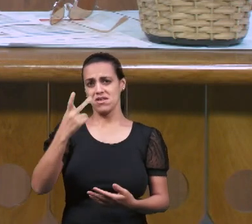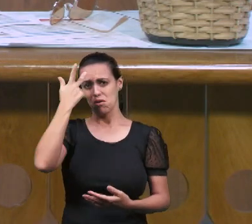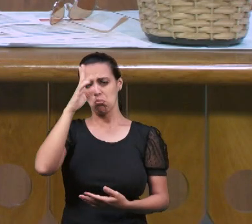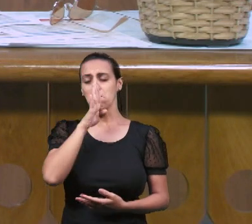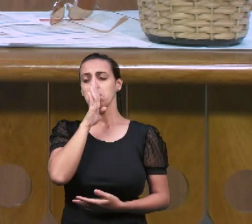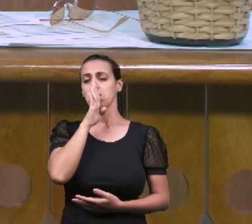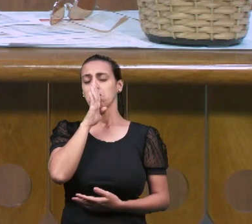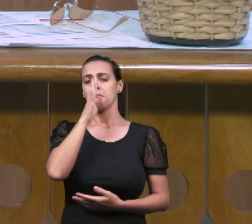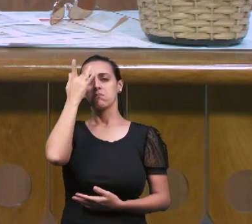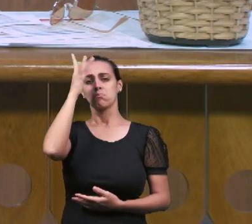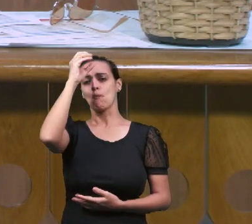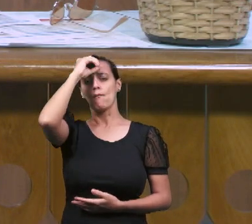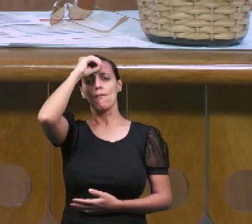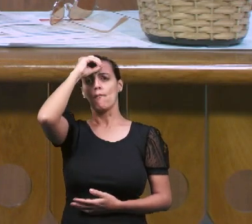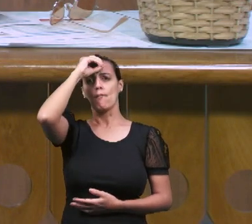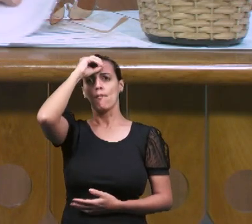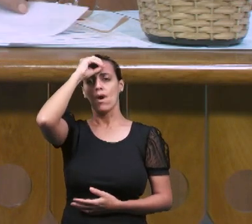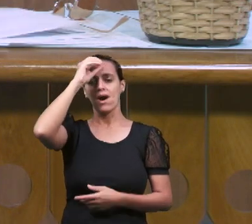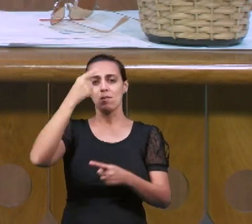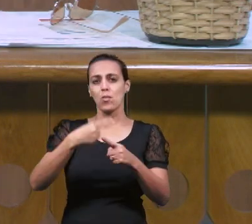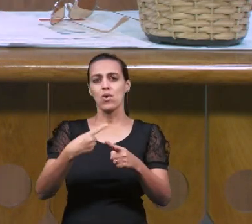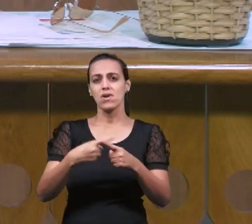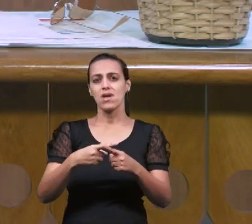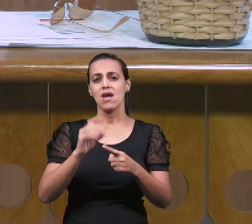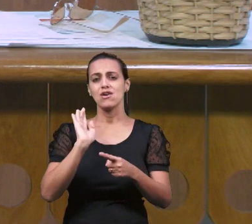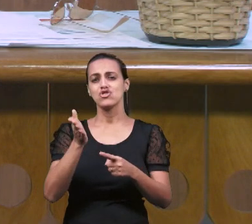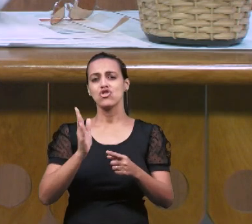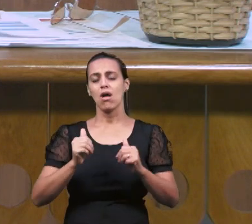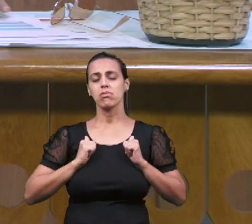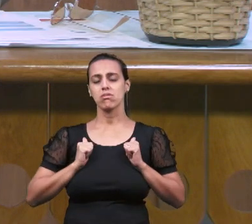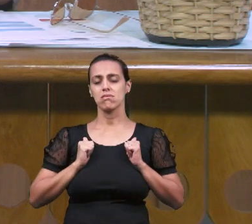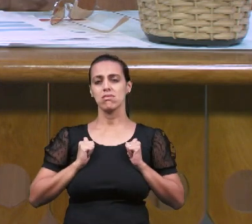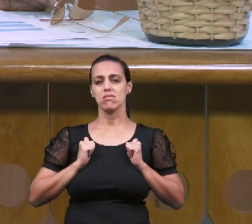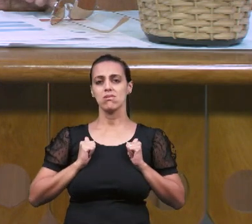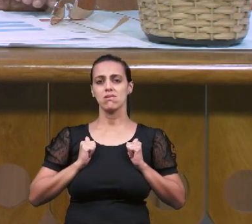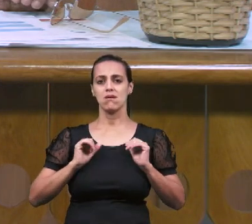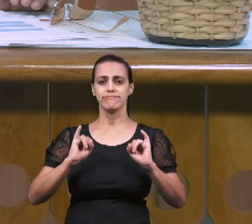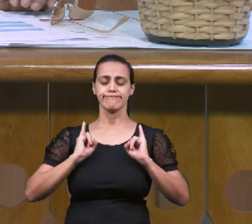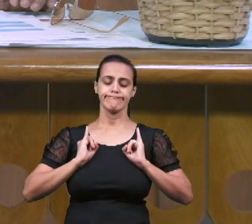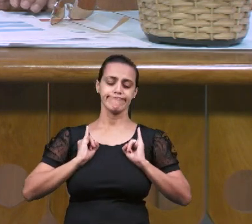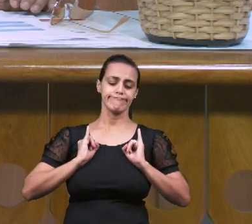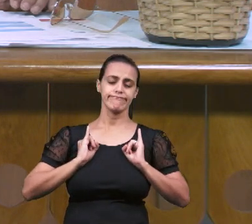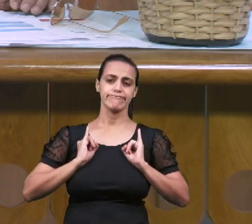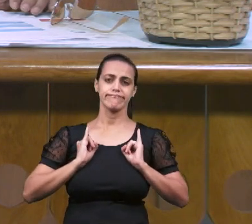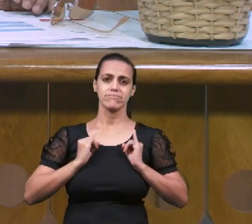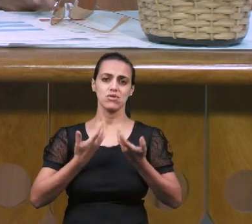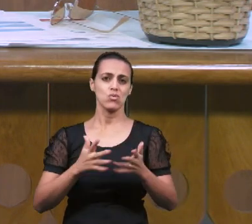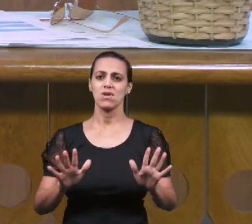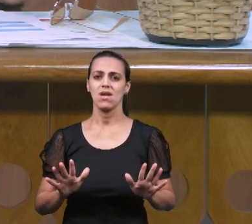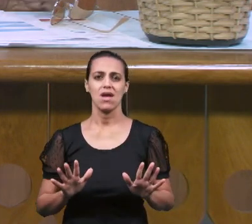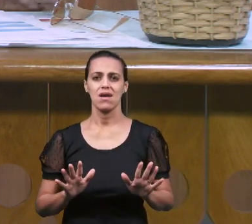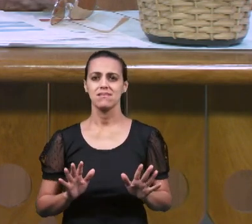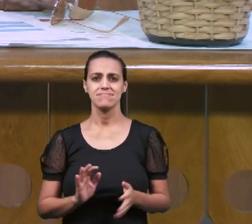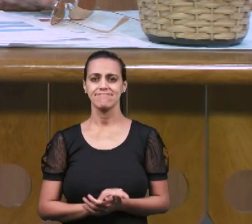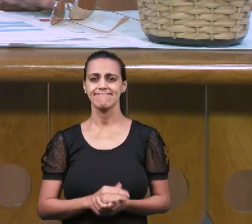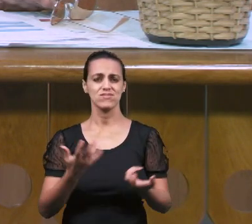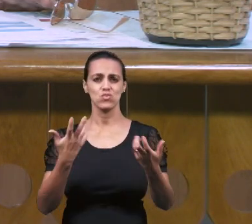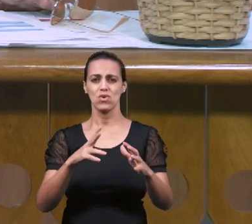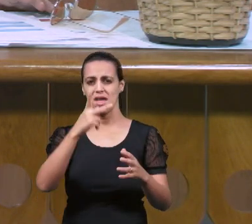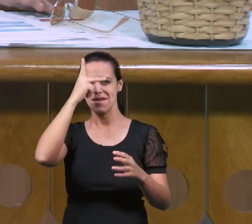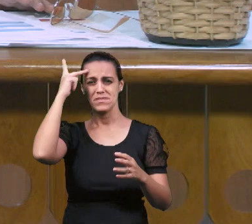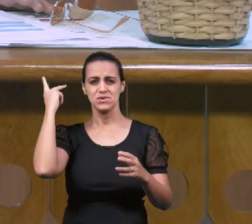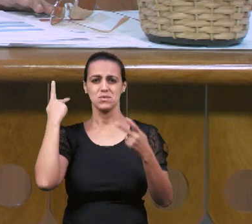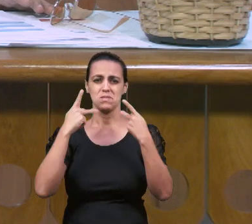pas répondre, n'est-ce pas? Vous savez pourquoi? Parce qu'il ne veut plus. Il s'est habitué à manger quelque chose qui est déjà